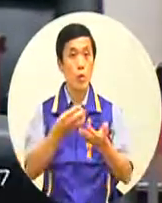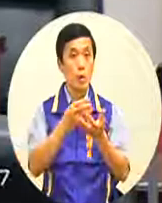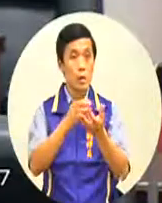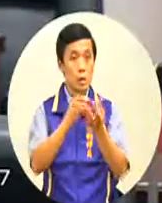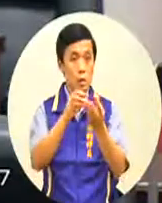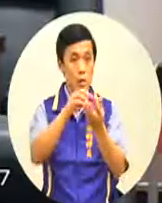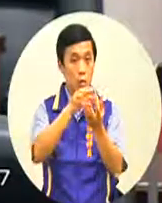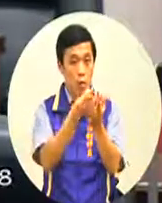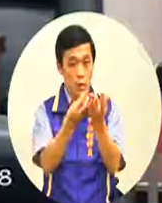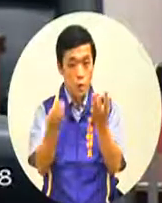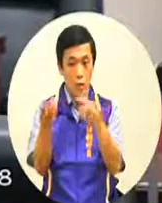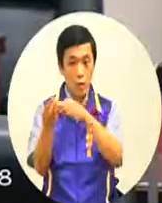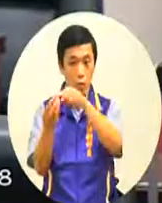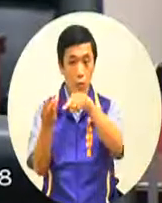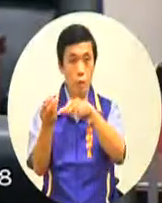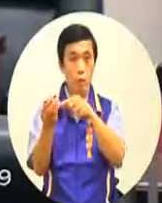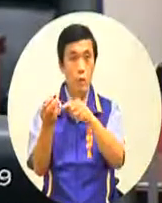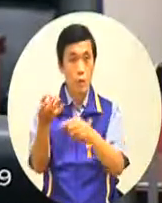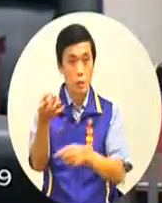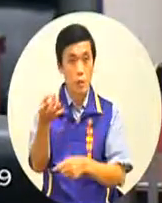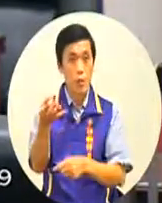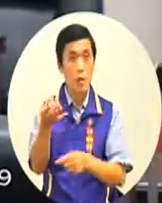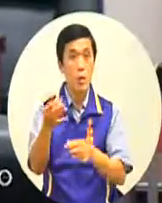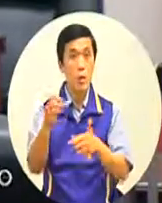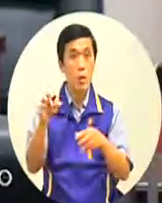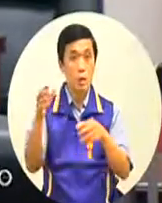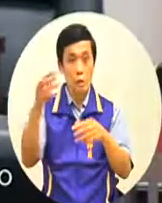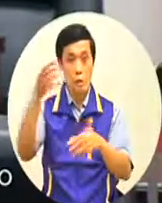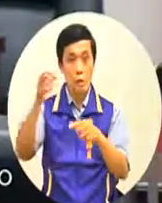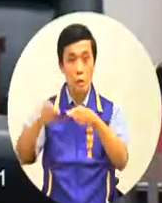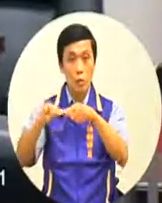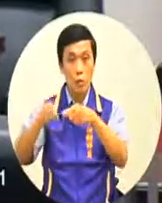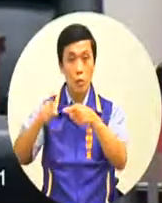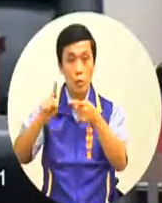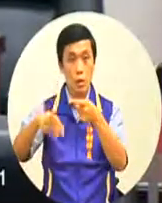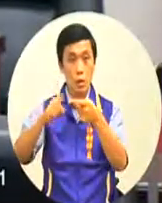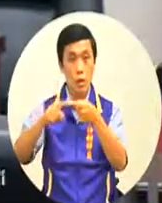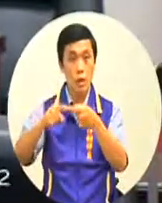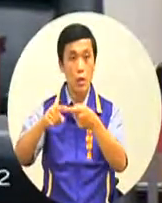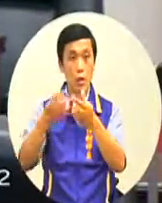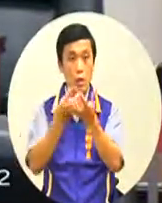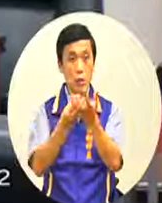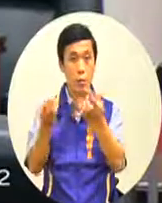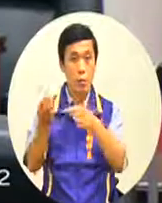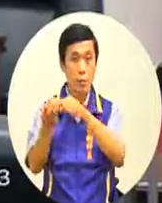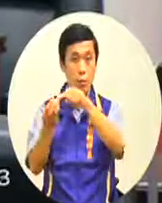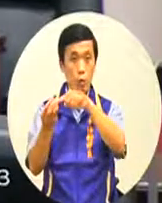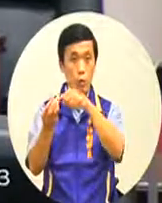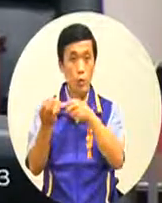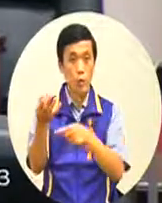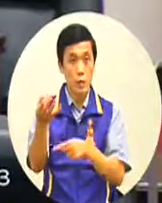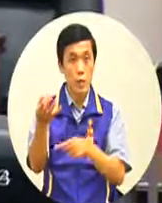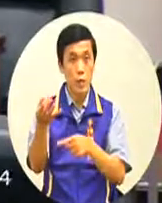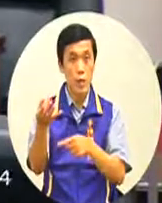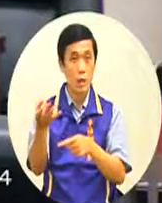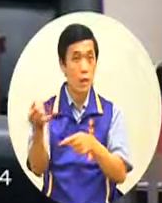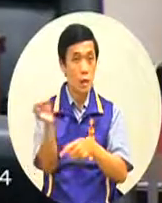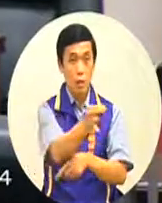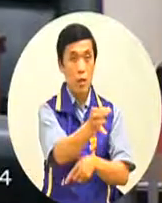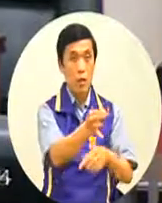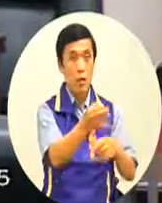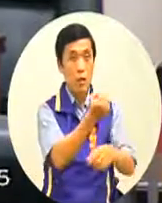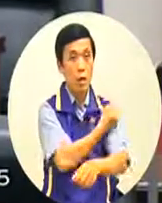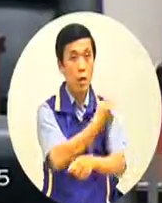都爱提拨的嘛，咱资方爱提拨哦，咱的劳工嘛，啊，劳